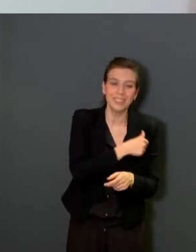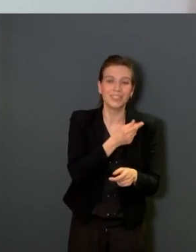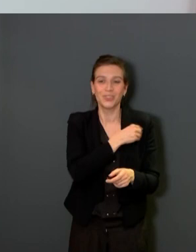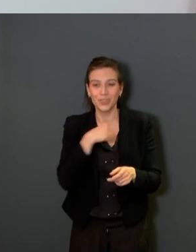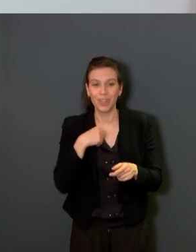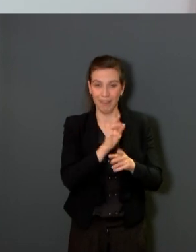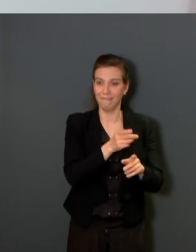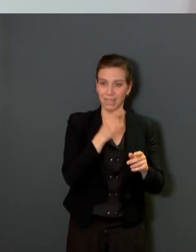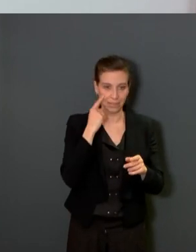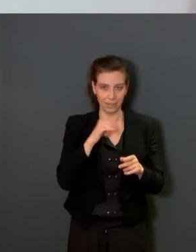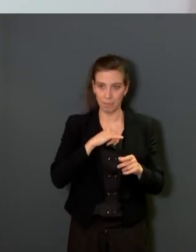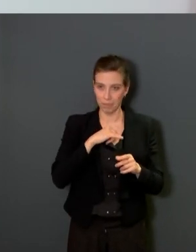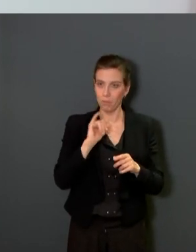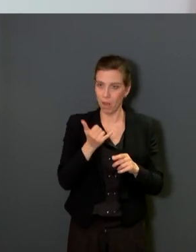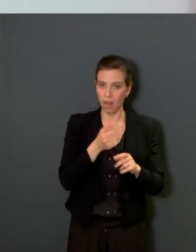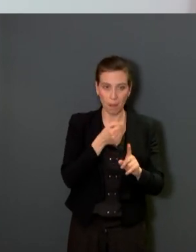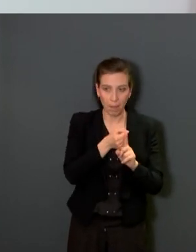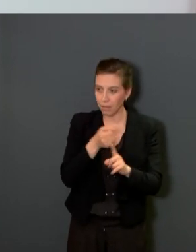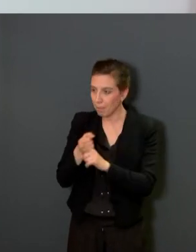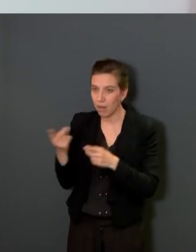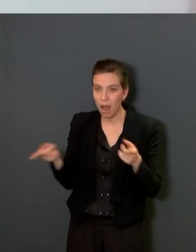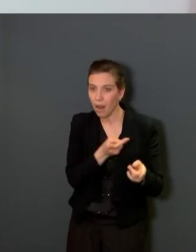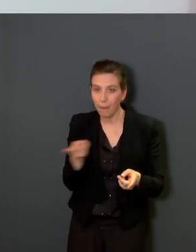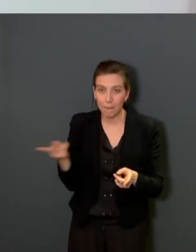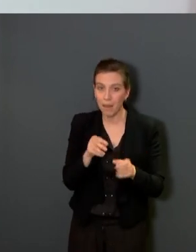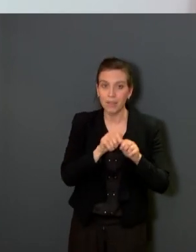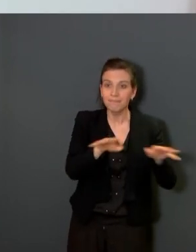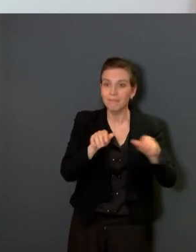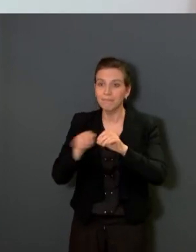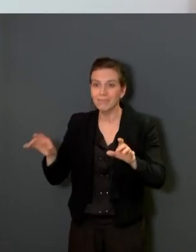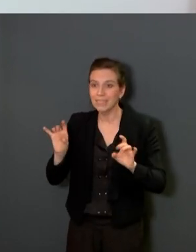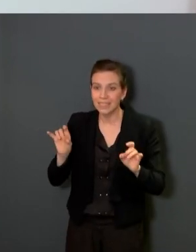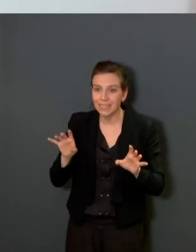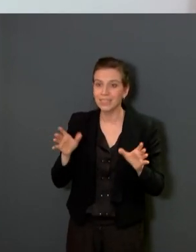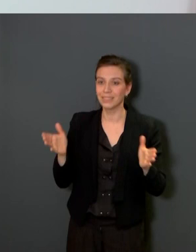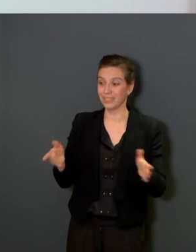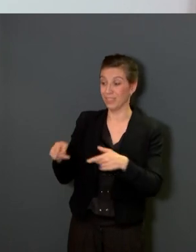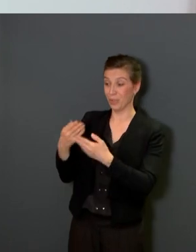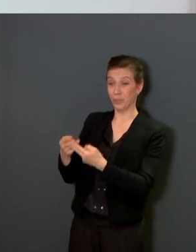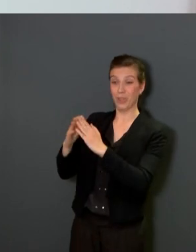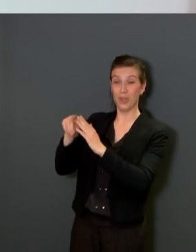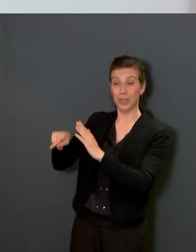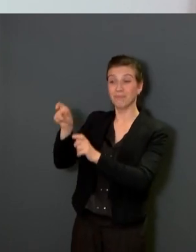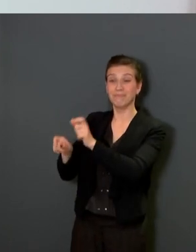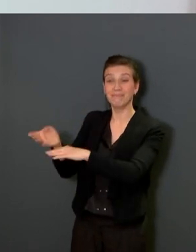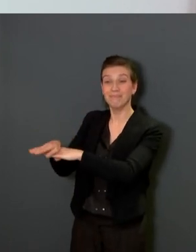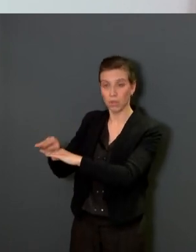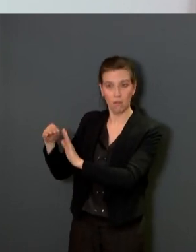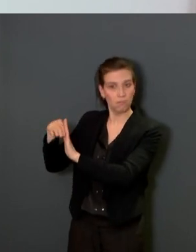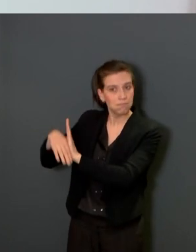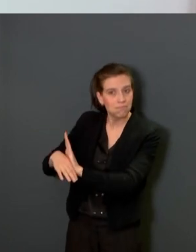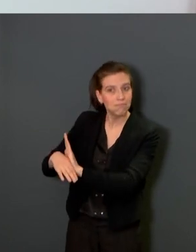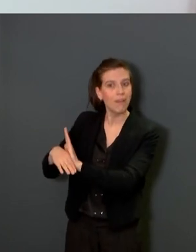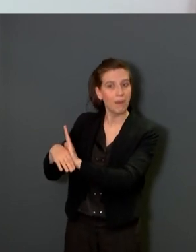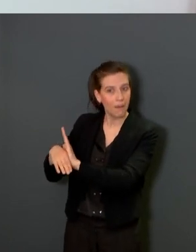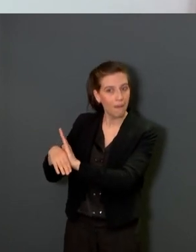uit de woonzorgcentra loopt drastisch achteruit. Het aantal sterfgevallen van mensen uit de woonzorgcentra lopen drastisch achteruit. Dus de